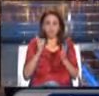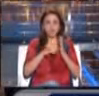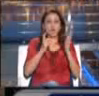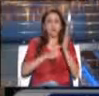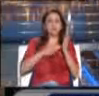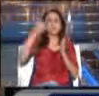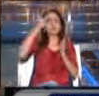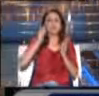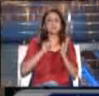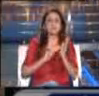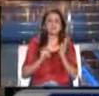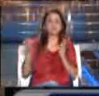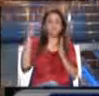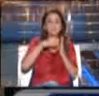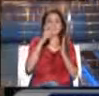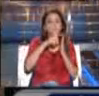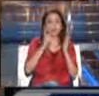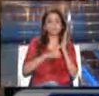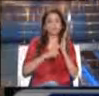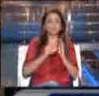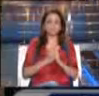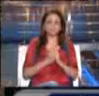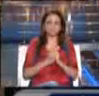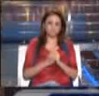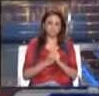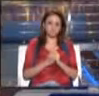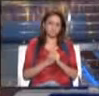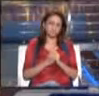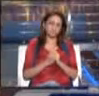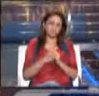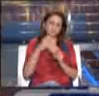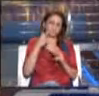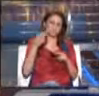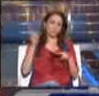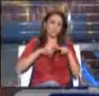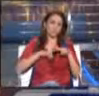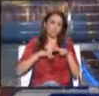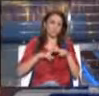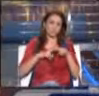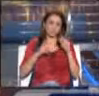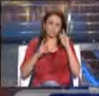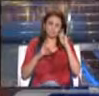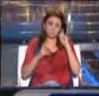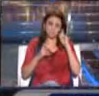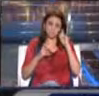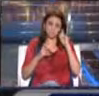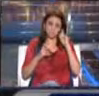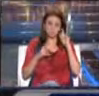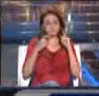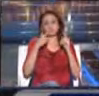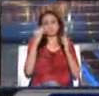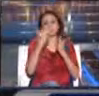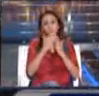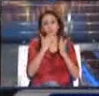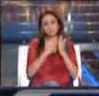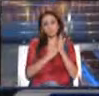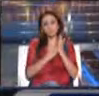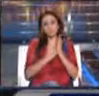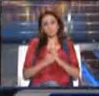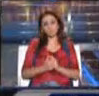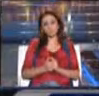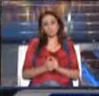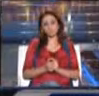هيفعل القانون على الجميع. عايز اسال حضرتك سؤال، واحنا فتحنا الباب تضمن عوده النشاط النهارده ممكن مجموعه ثانيه زي ما تبقى منظمه تعمل برضه كارثه.